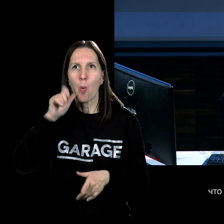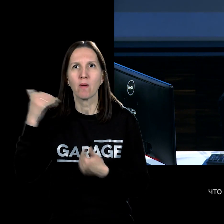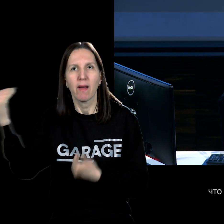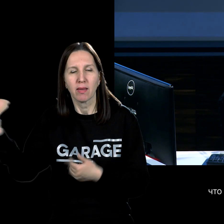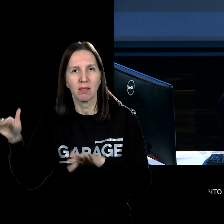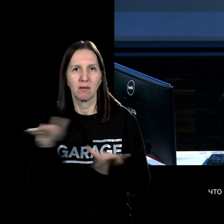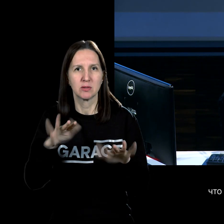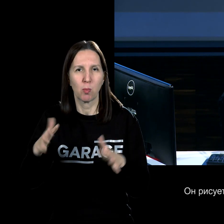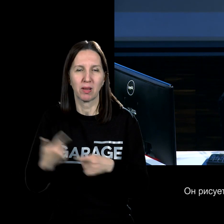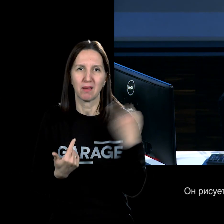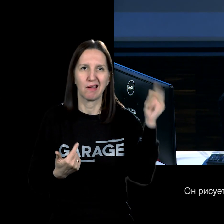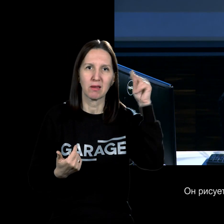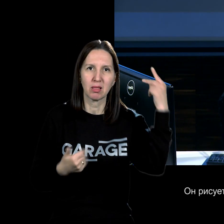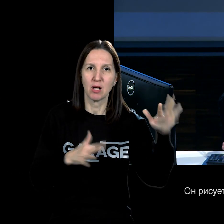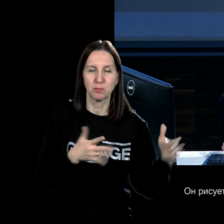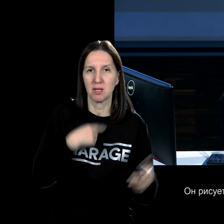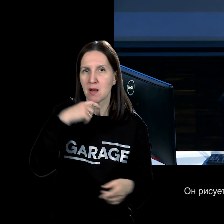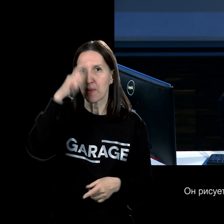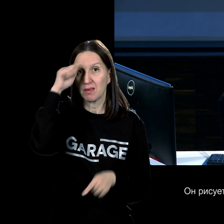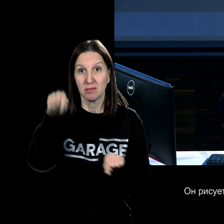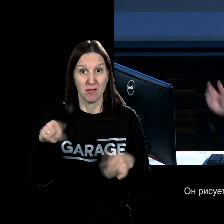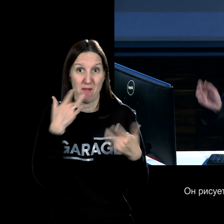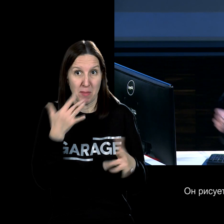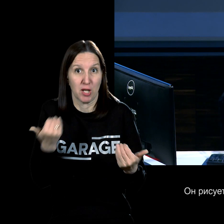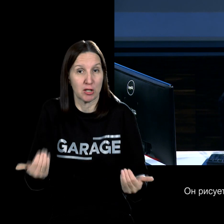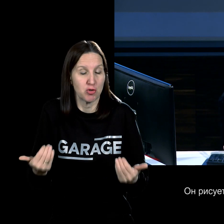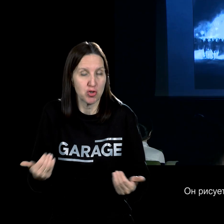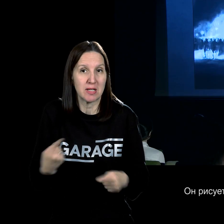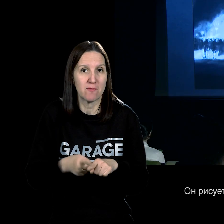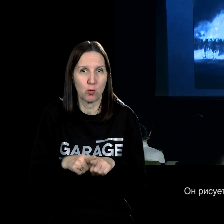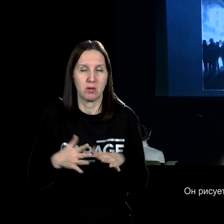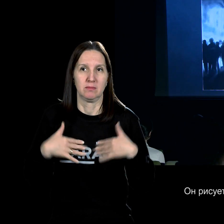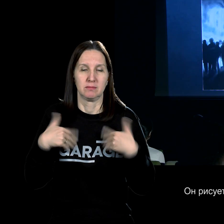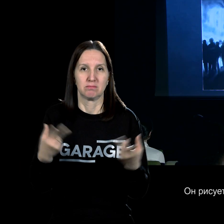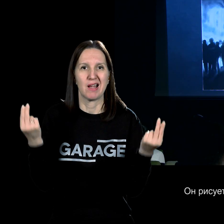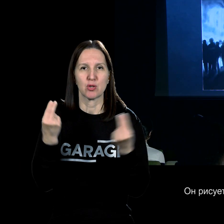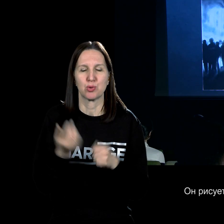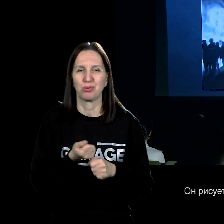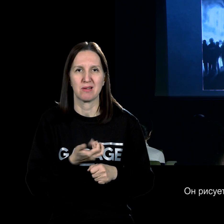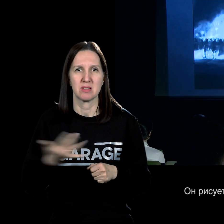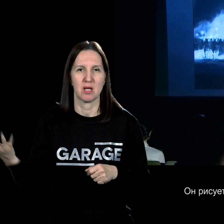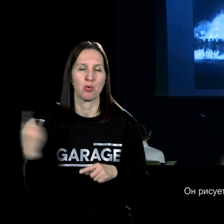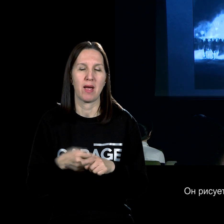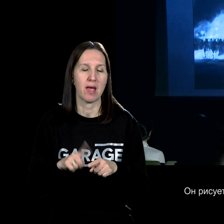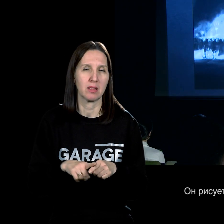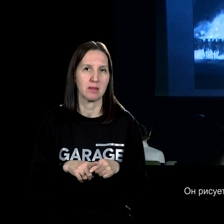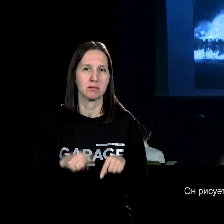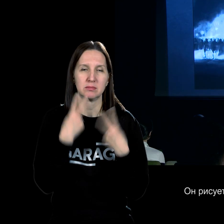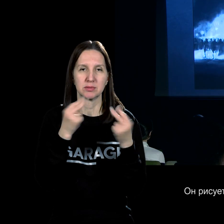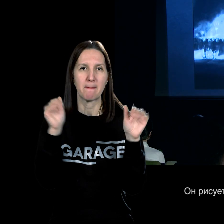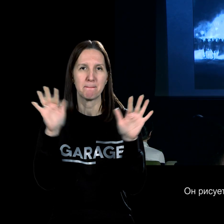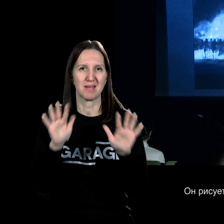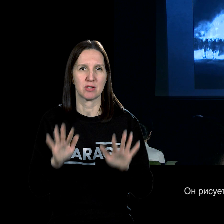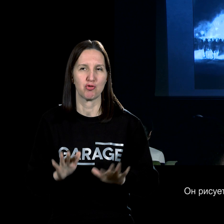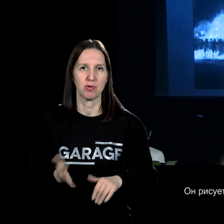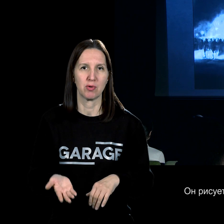Китай, непонятно в какой стране это может быть, что это происходит здесь и сейчас. Он рисует вот эту огромную серию вот этих абсолютно в